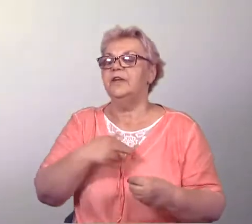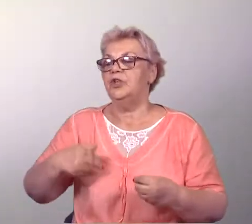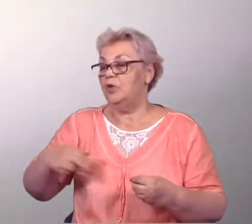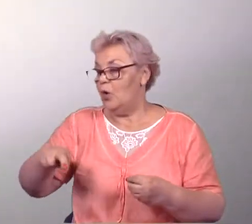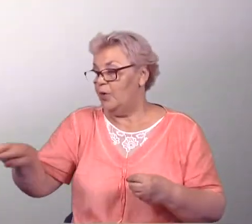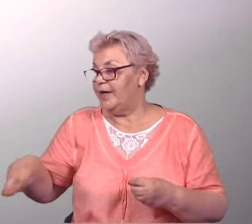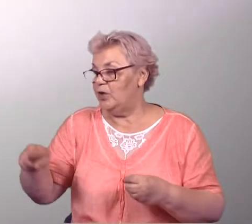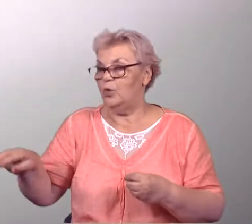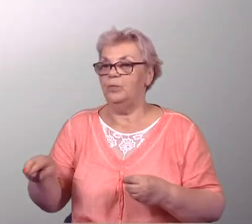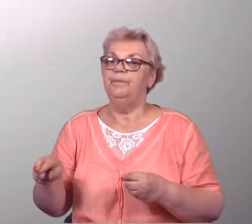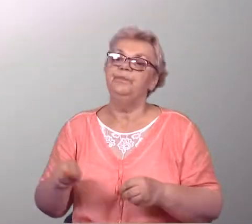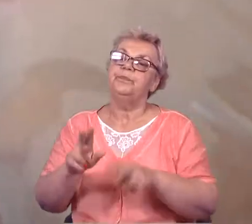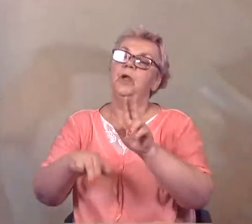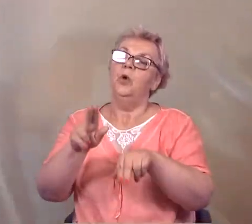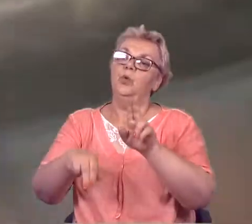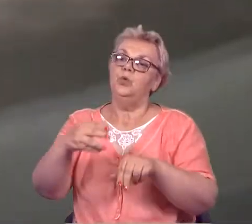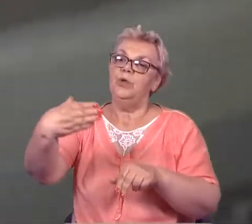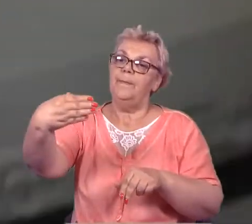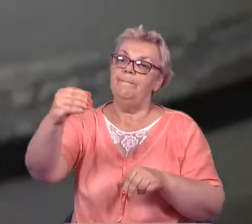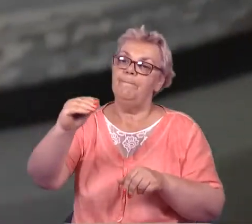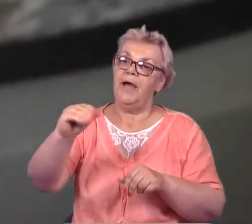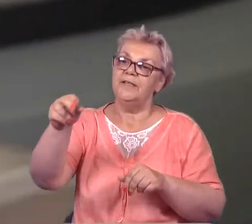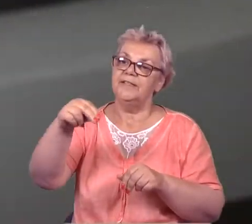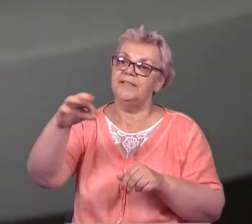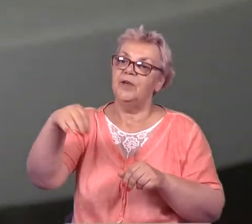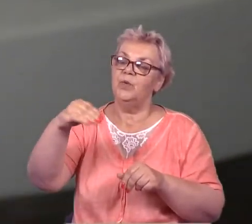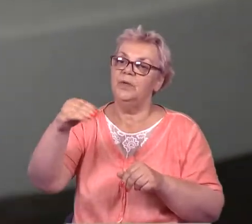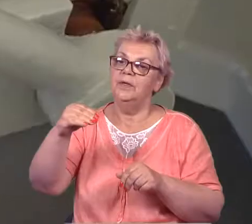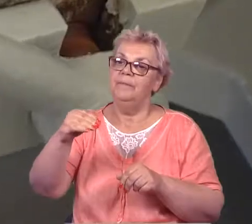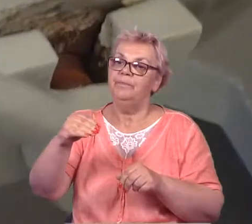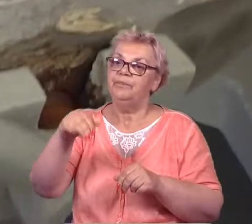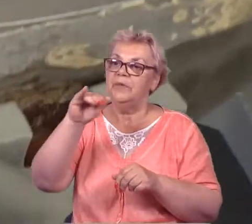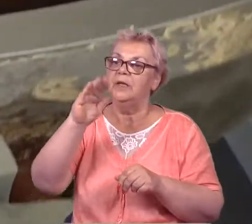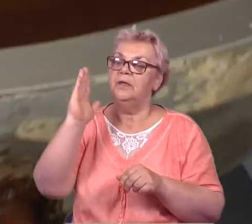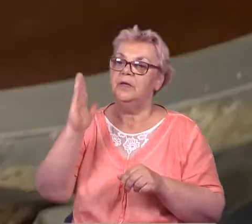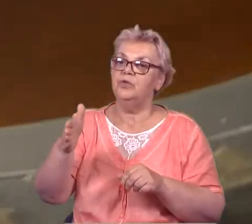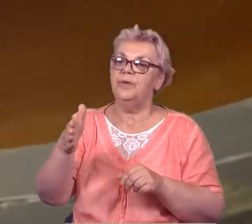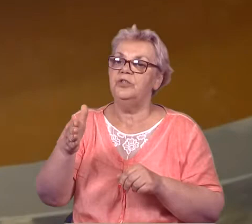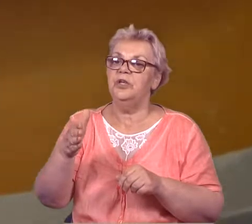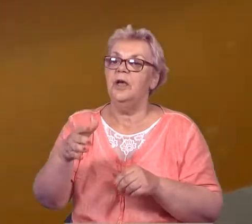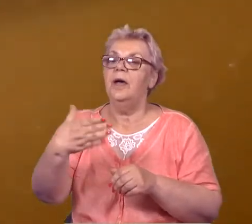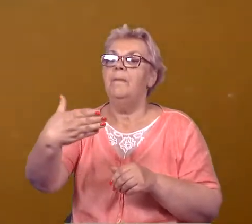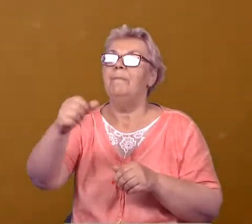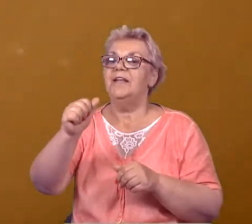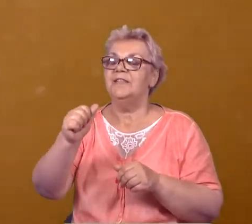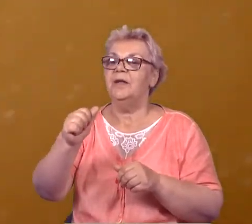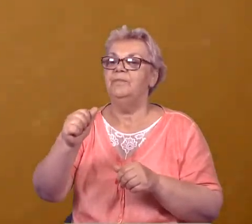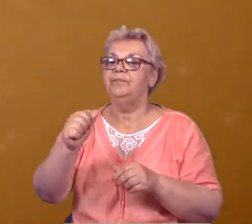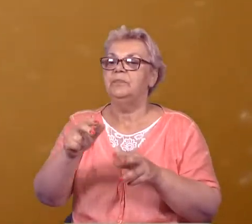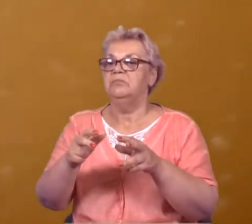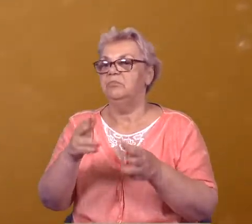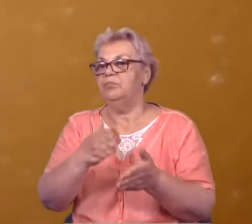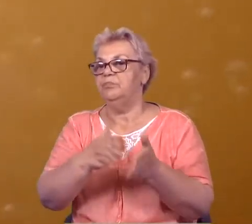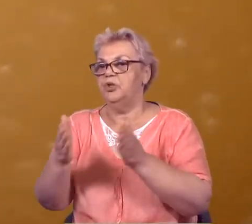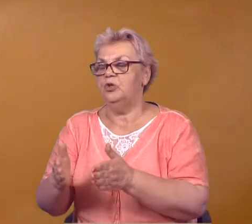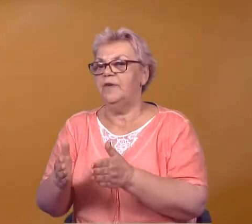Gotuję masę krówkową. Jeżeli to odparuje tam śmietanka, woda, to później dodajemy syrop